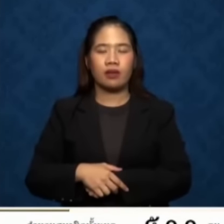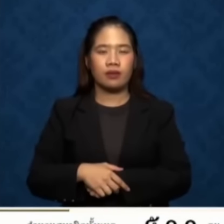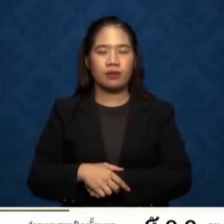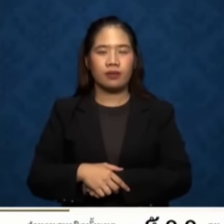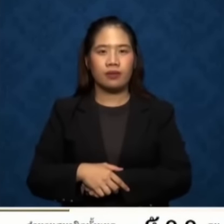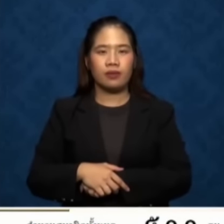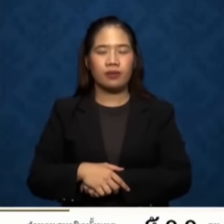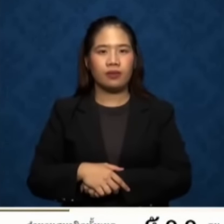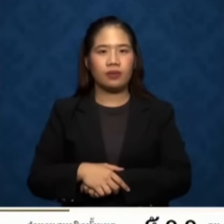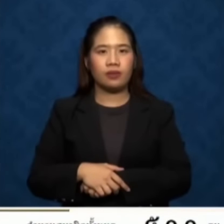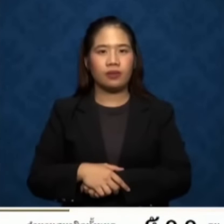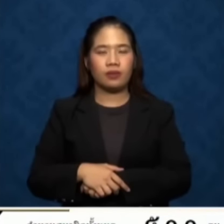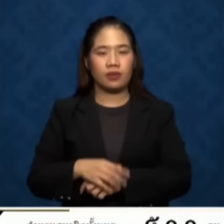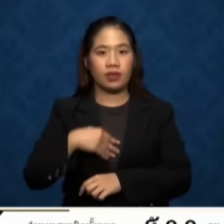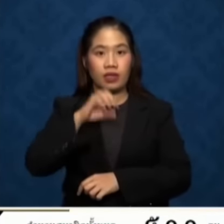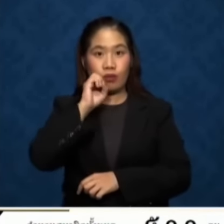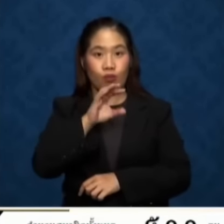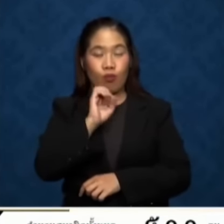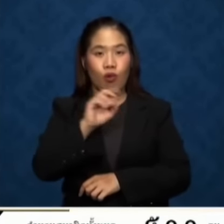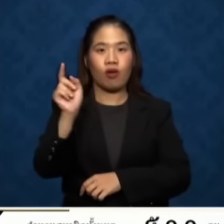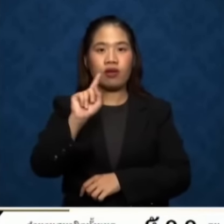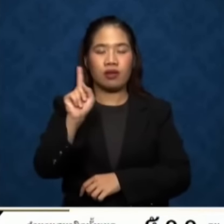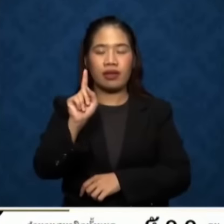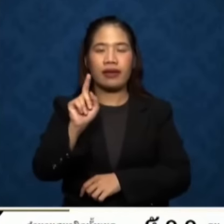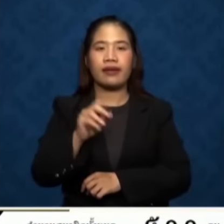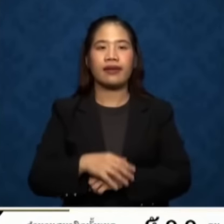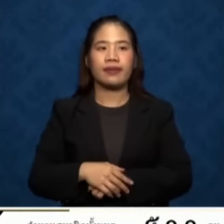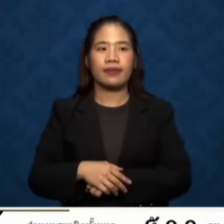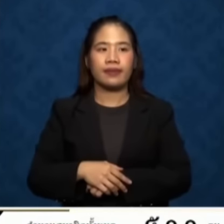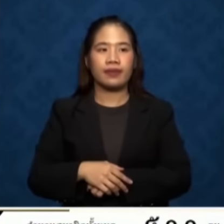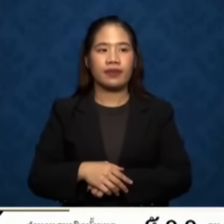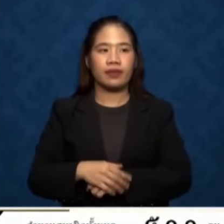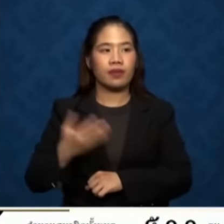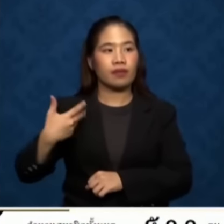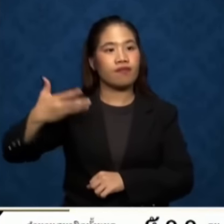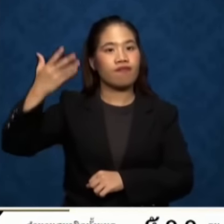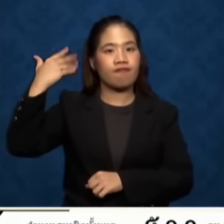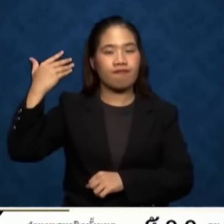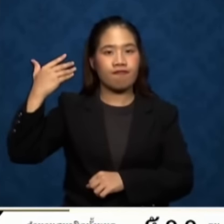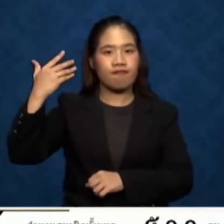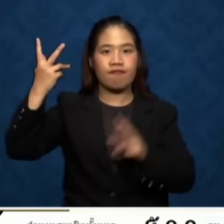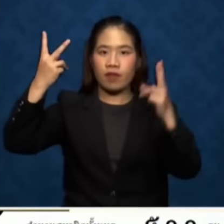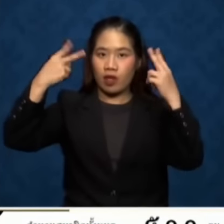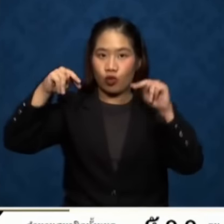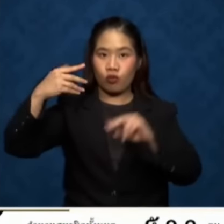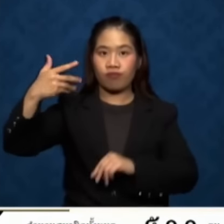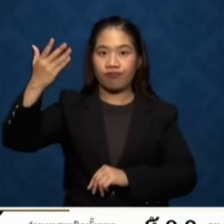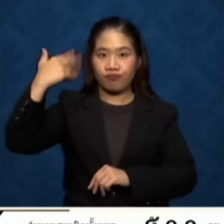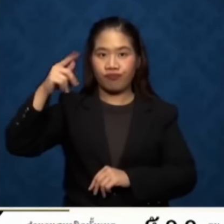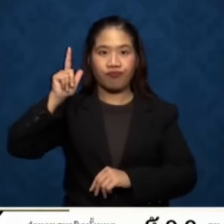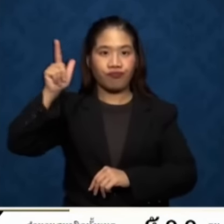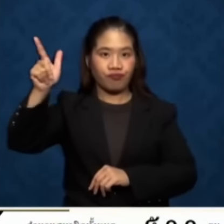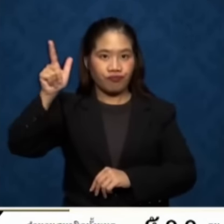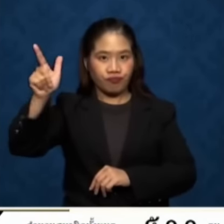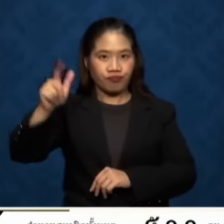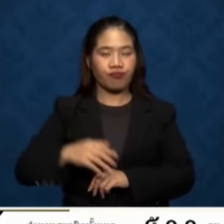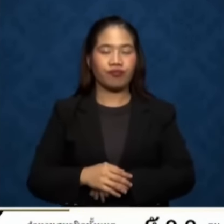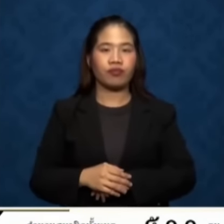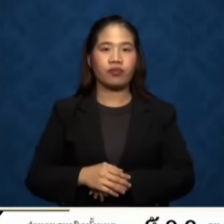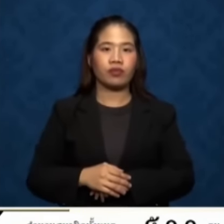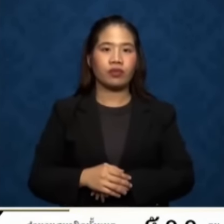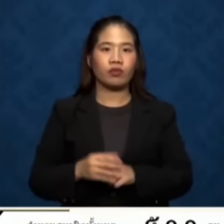ที่บอกว่าท่านอดีตนายกทักษิณถูกจำคุกทิ